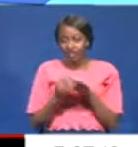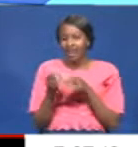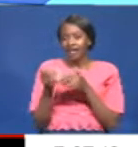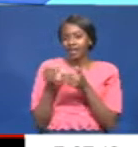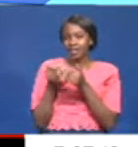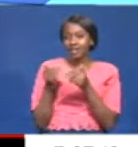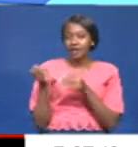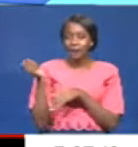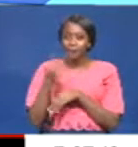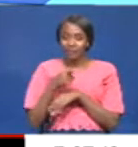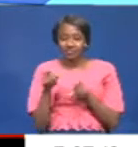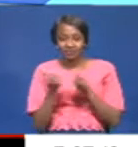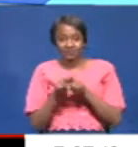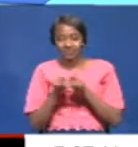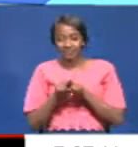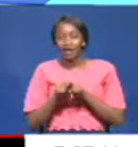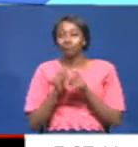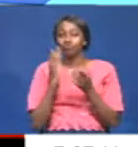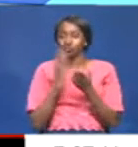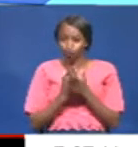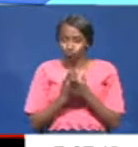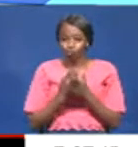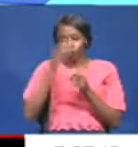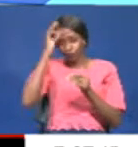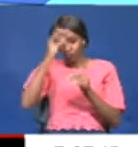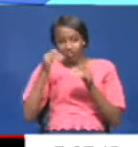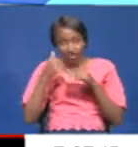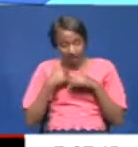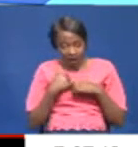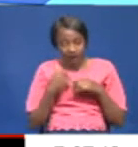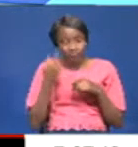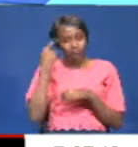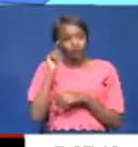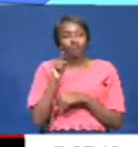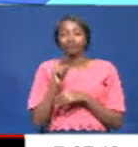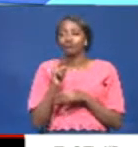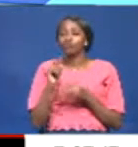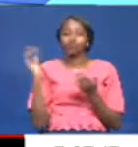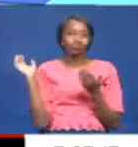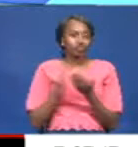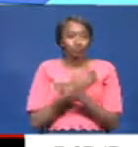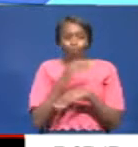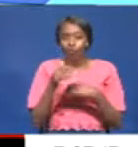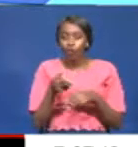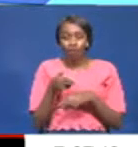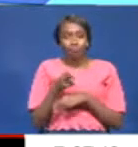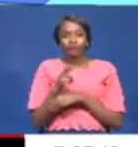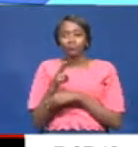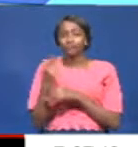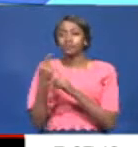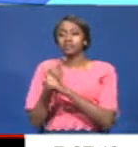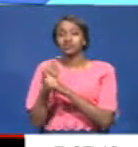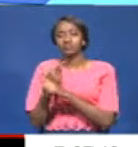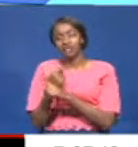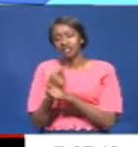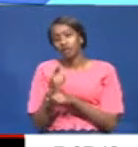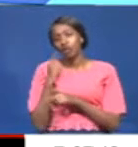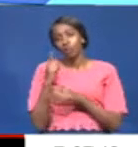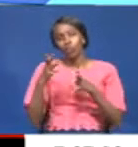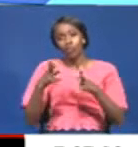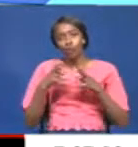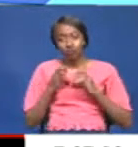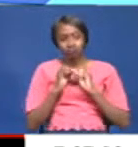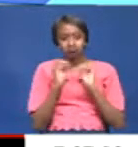na kuelezea imani kwamba shughuli inayoendelea ya kutwaa silaha zilizomilikiwa kinyume cha sheria. Kamishna wa eneo